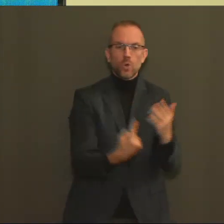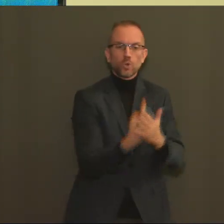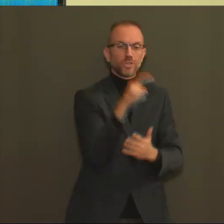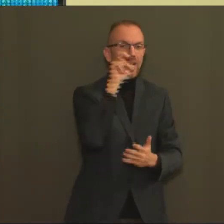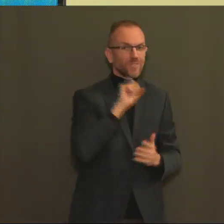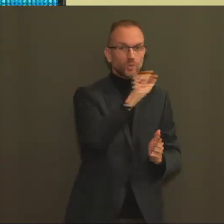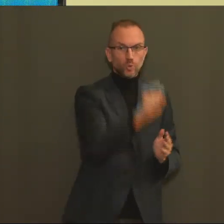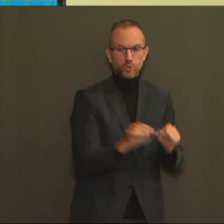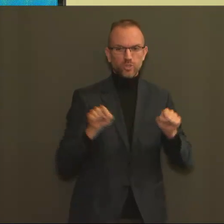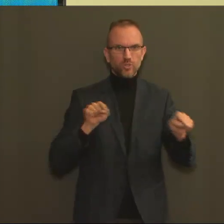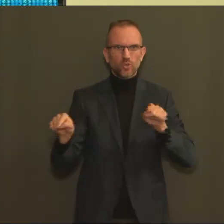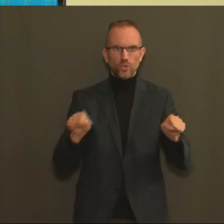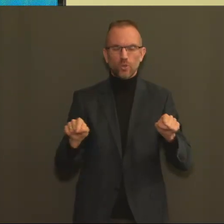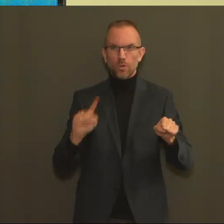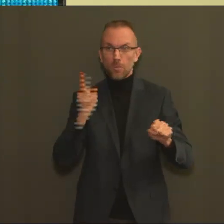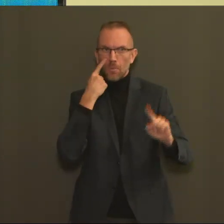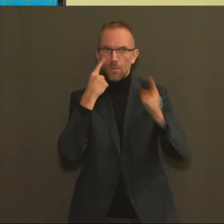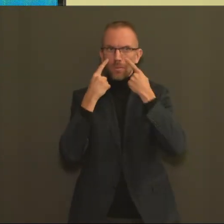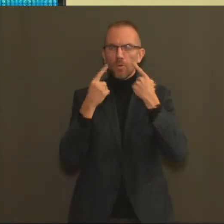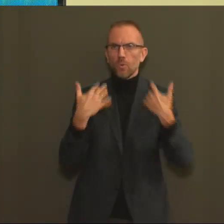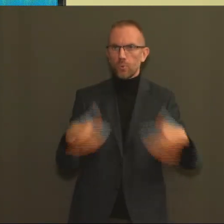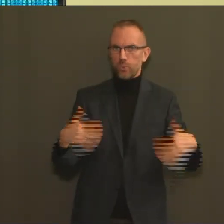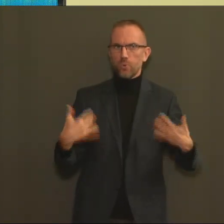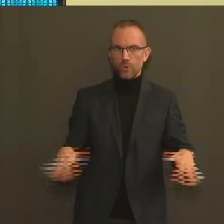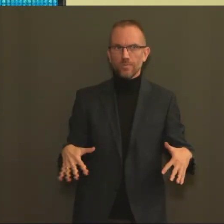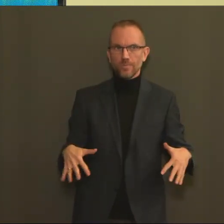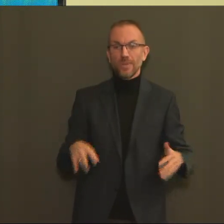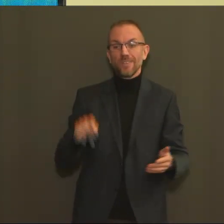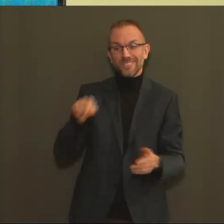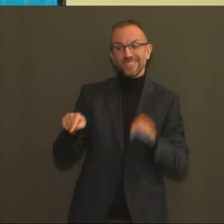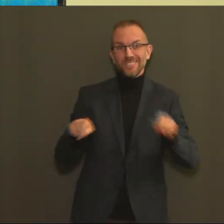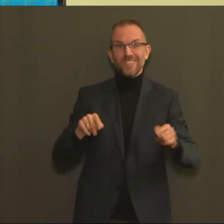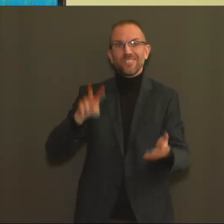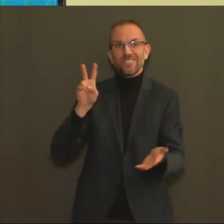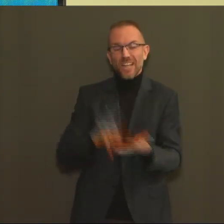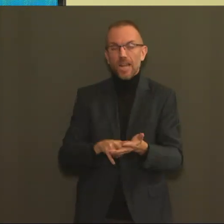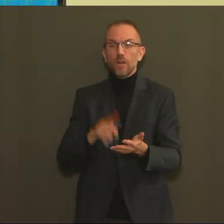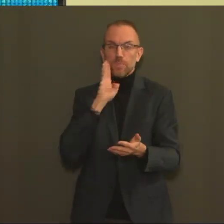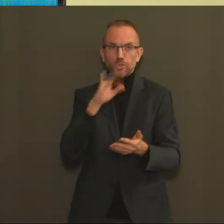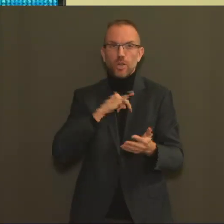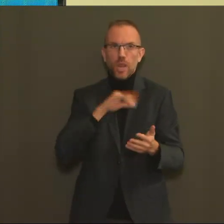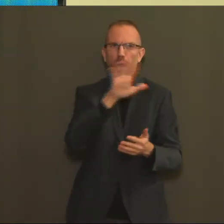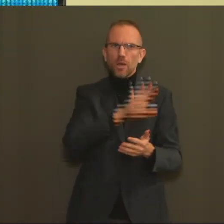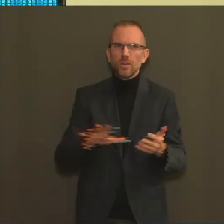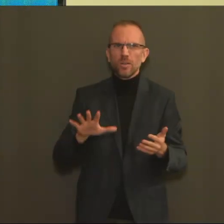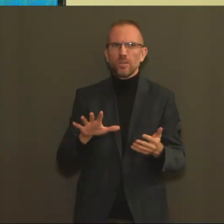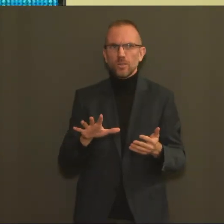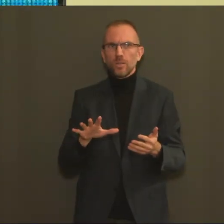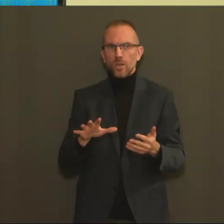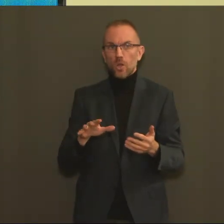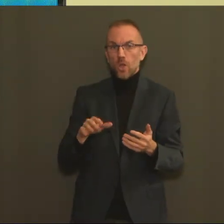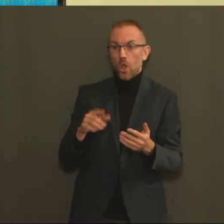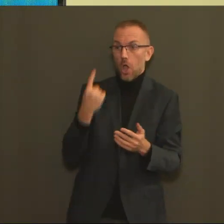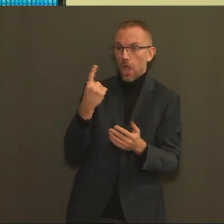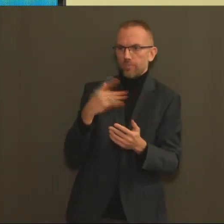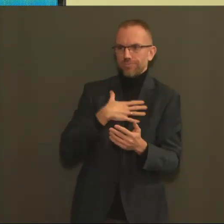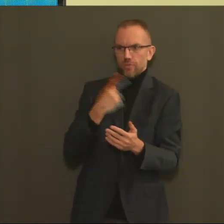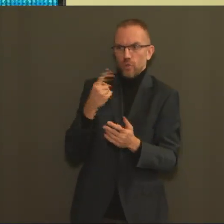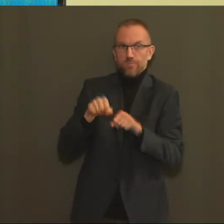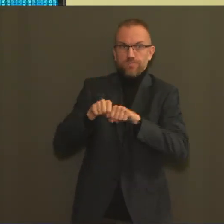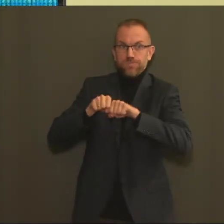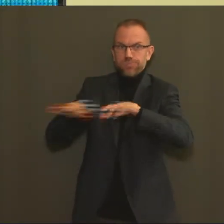downloaden van je had rood ge voor jou portalen als een bijzondere paul fladderen the de folie ball